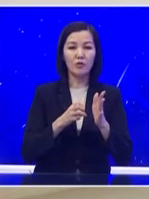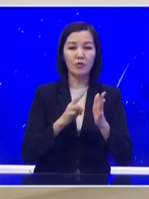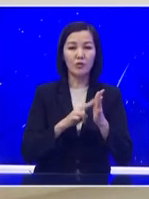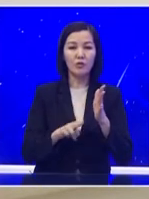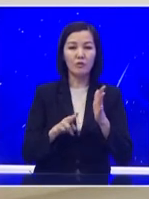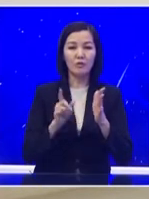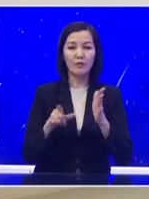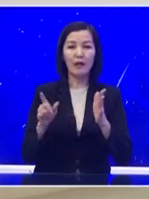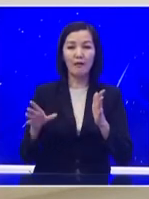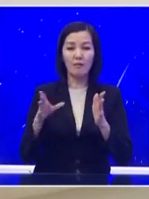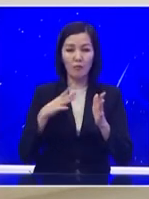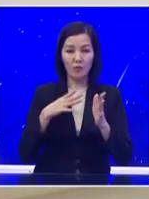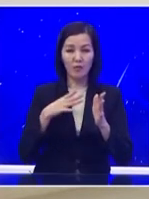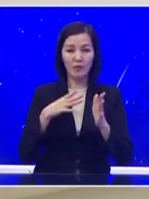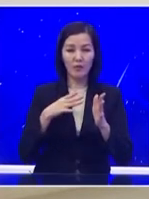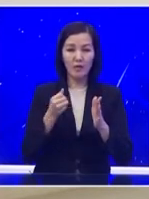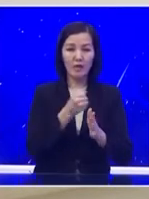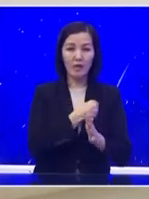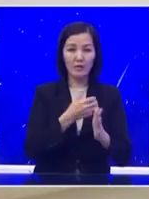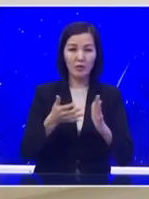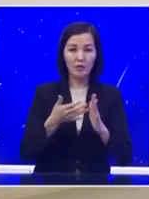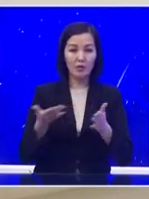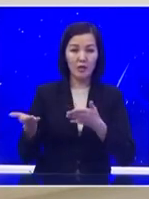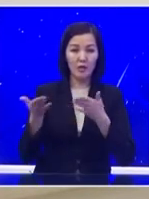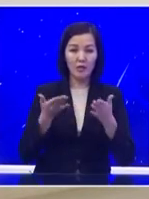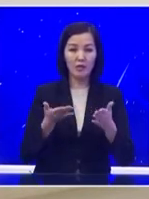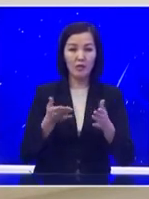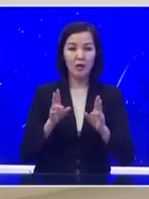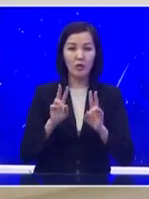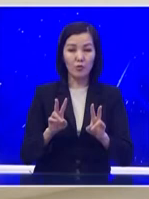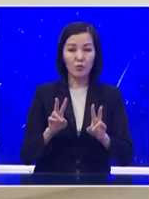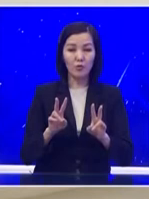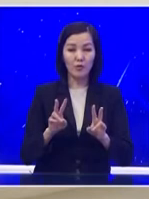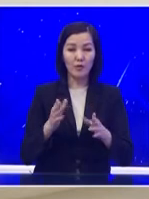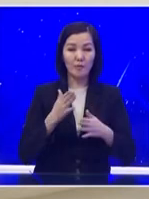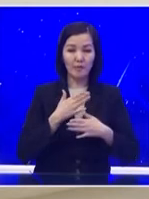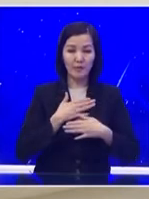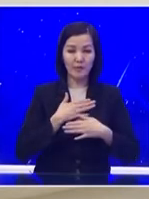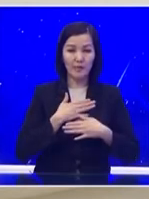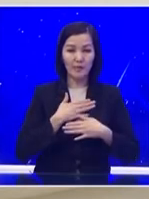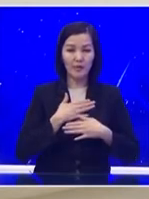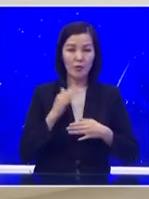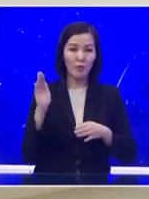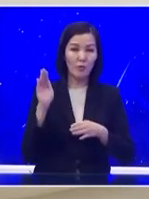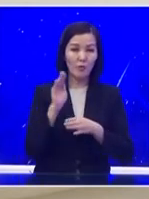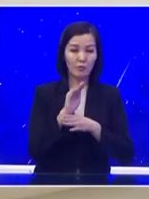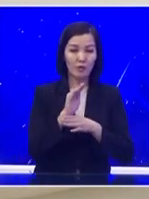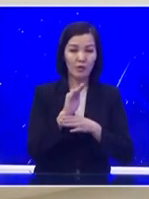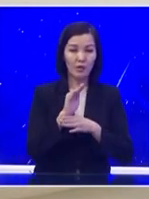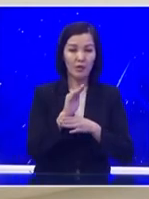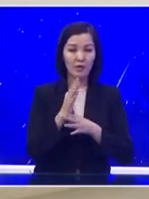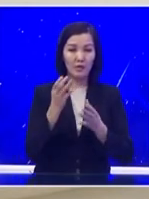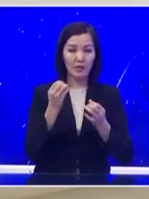1870 адам болатын әскерге шақырушылар. Бірақ енді бізге қосымша наряд